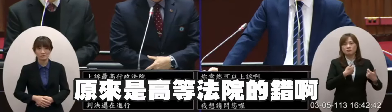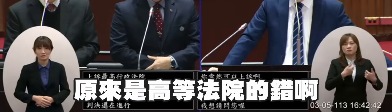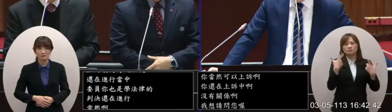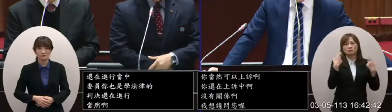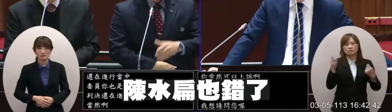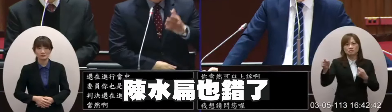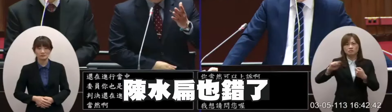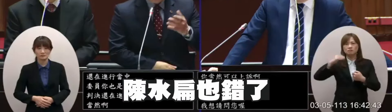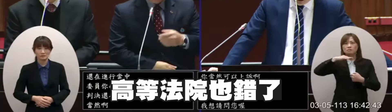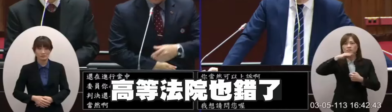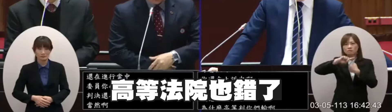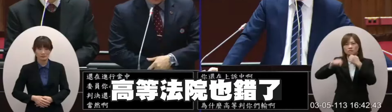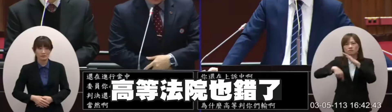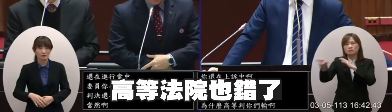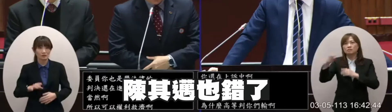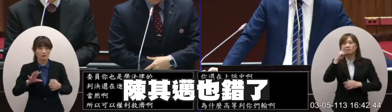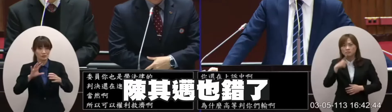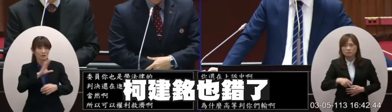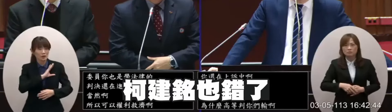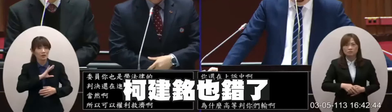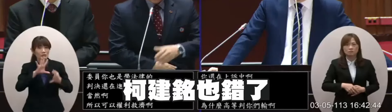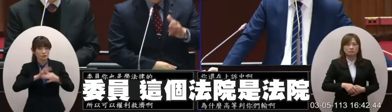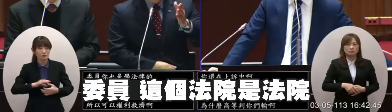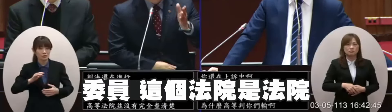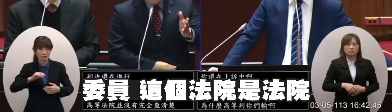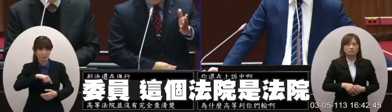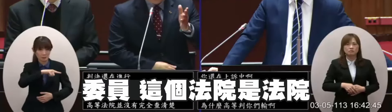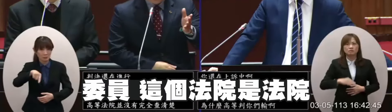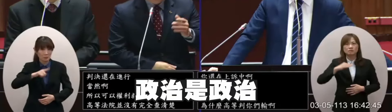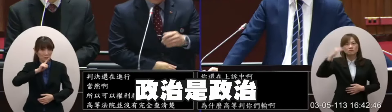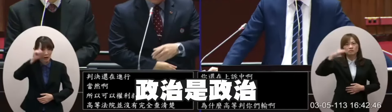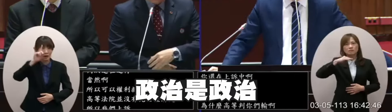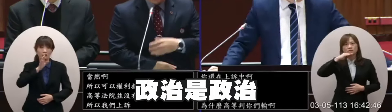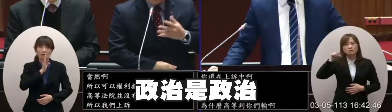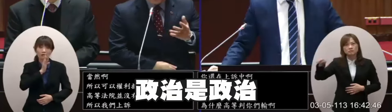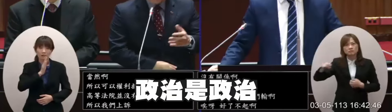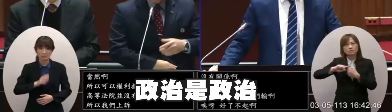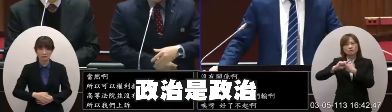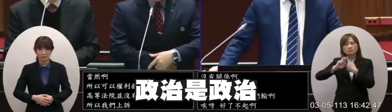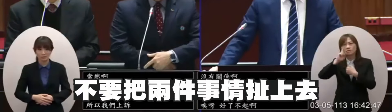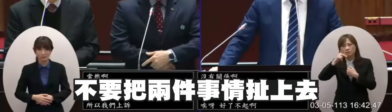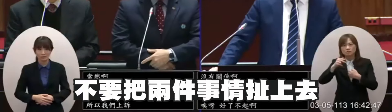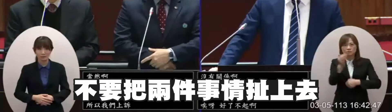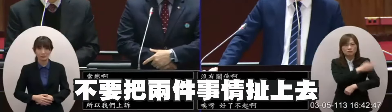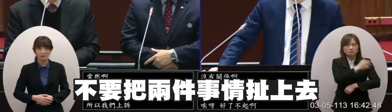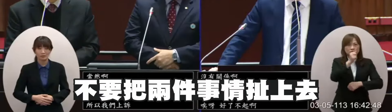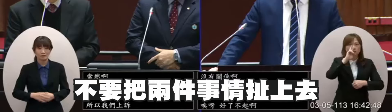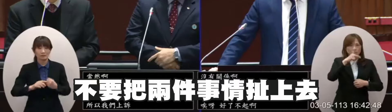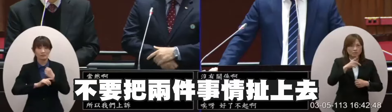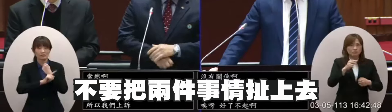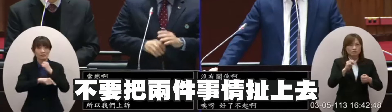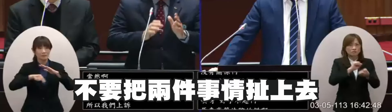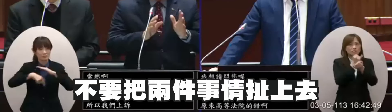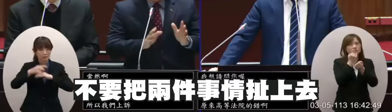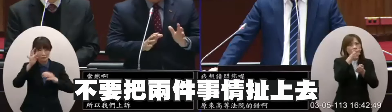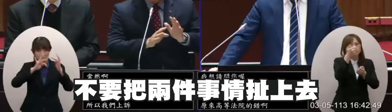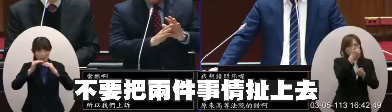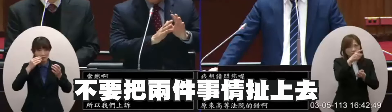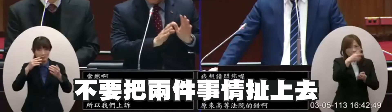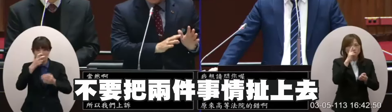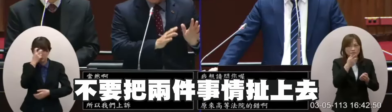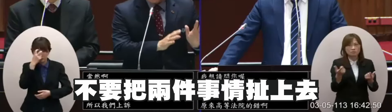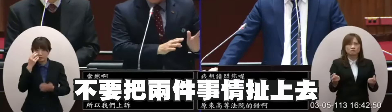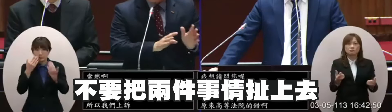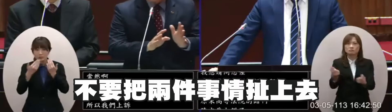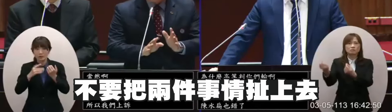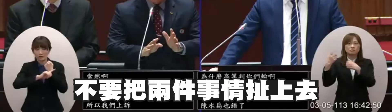啊。 当然说 陈水扁也错了，高等法院也错了，陈其迈也错了，柯建铭也错了。 法院这